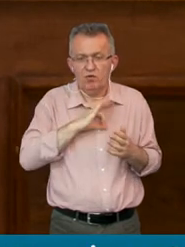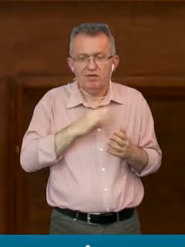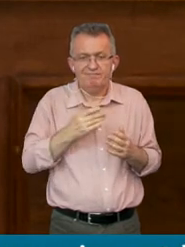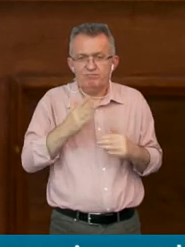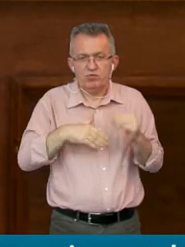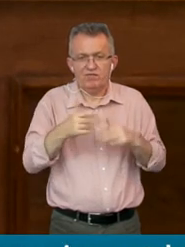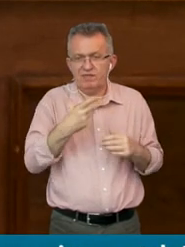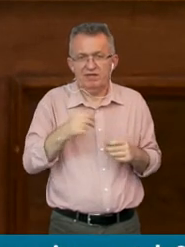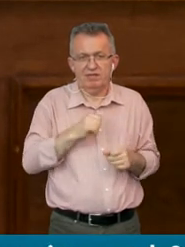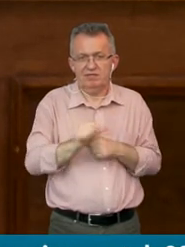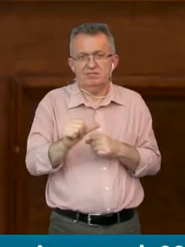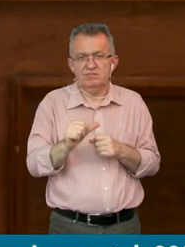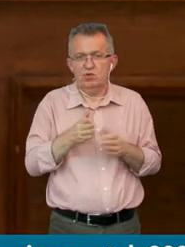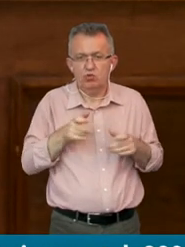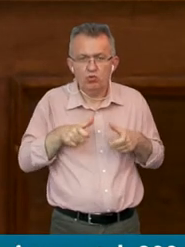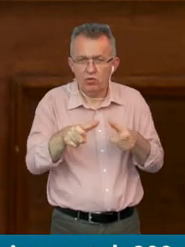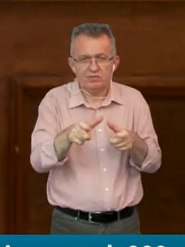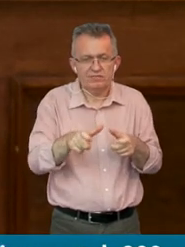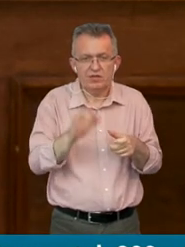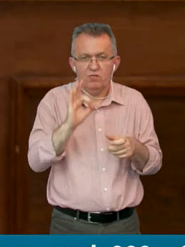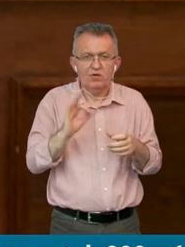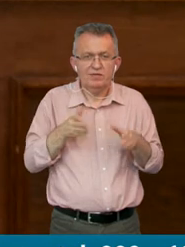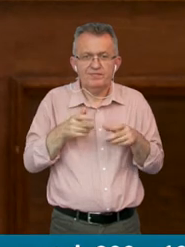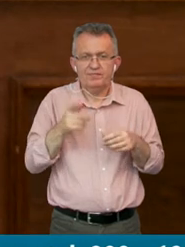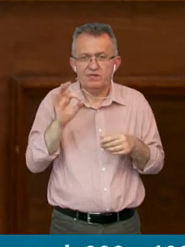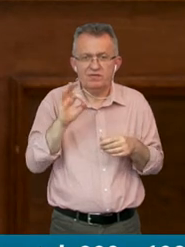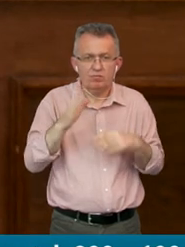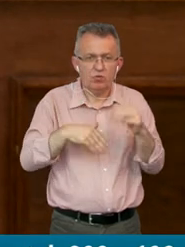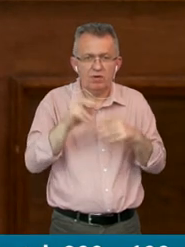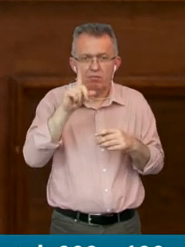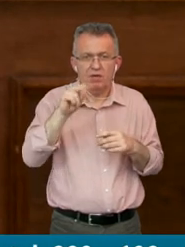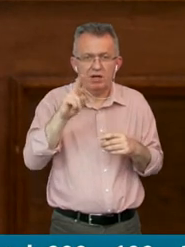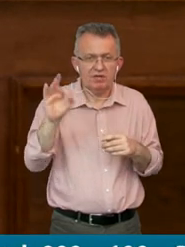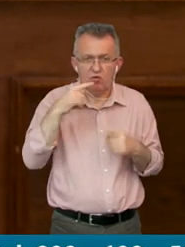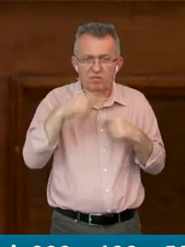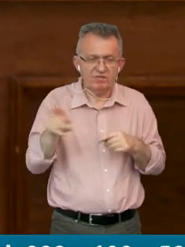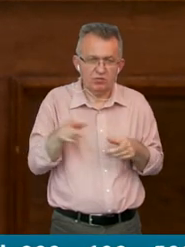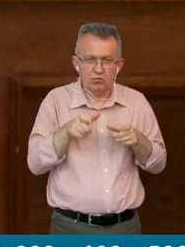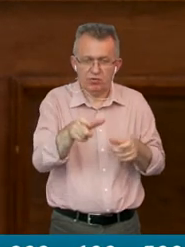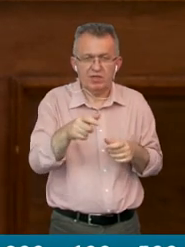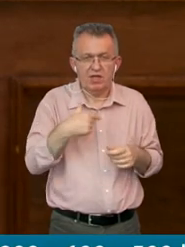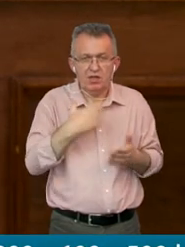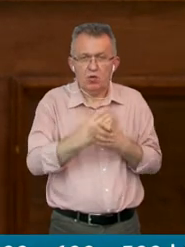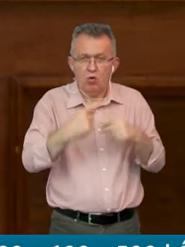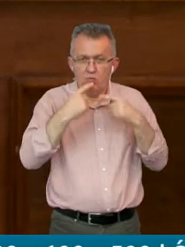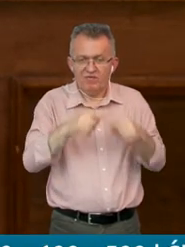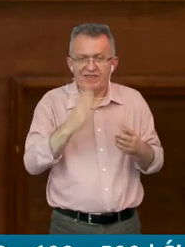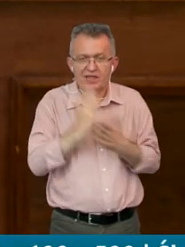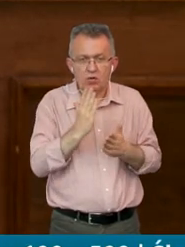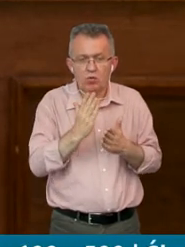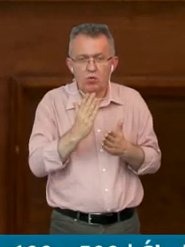co do zasady, jeżeli chodzi o część torową. Jest to inwestycja PKP. My odpowiadamy tylko